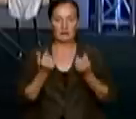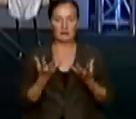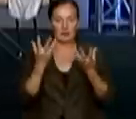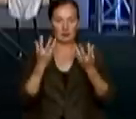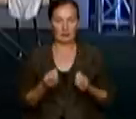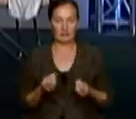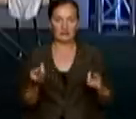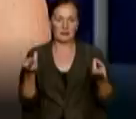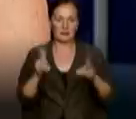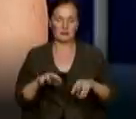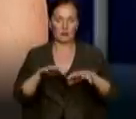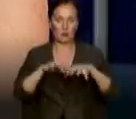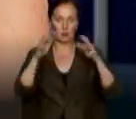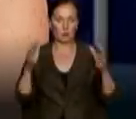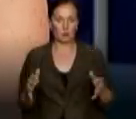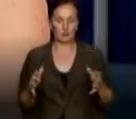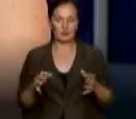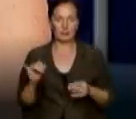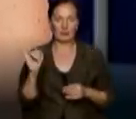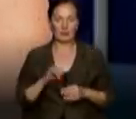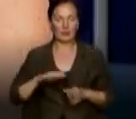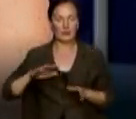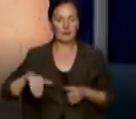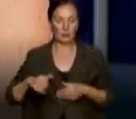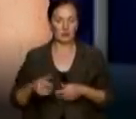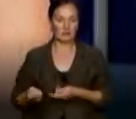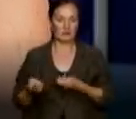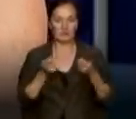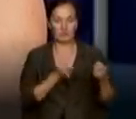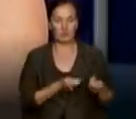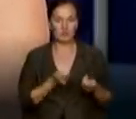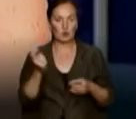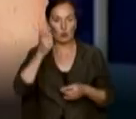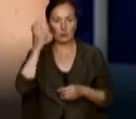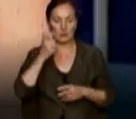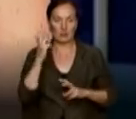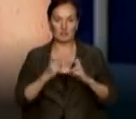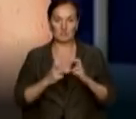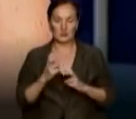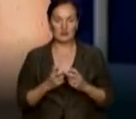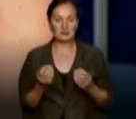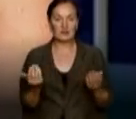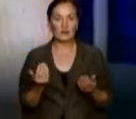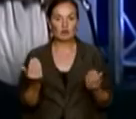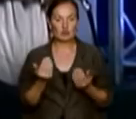просто залишають горами. І їх потім вивозить комунальне підприємство. За чий рахунок? За рахунок